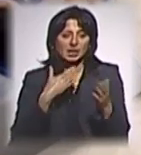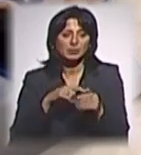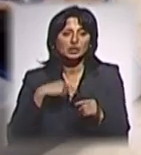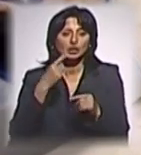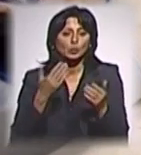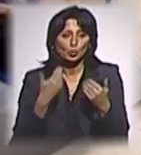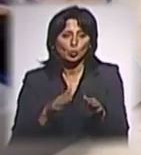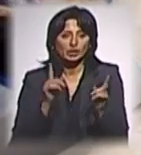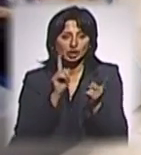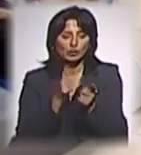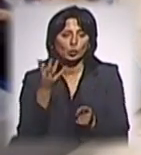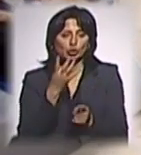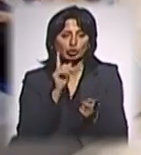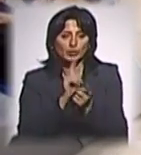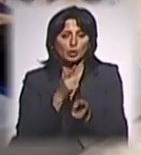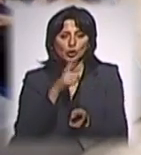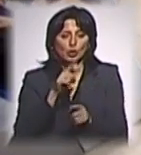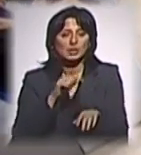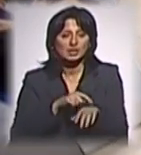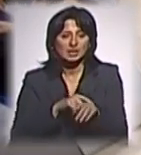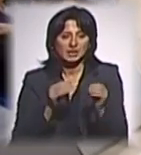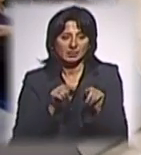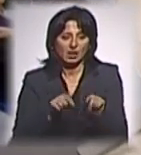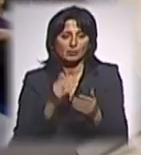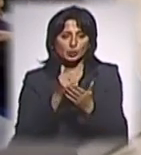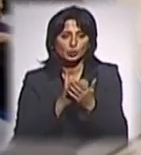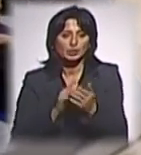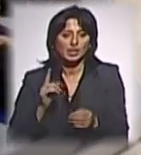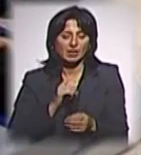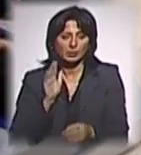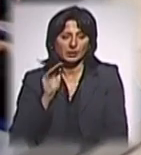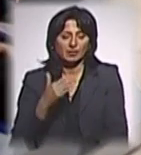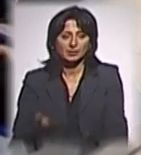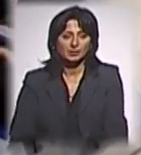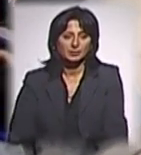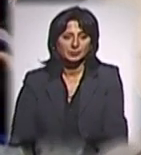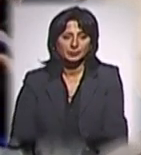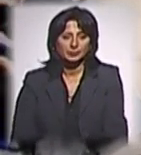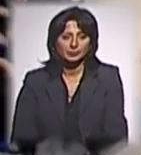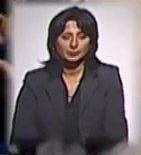ჩვენ შევხვდებით უკვე 4 შაბათს 22 საათზე ისევ ამ სტუდიაში. დაგველოდეთ ნახვამდის.